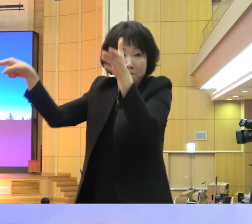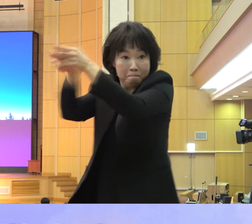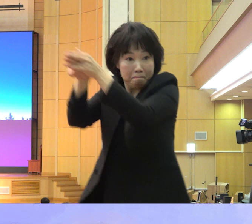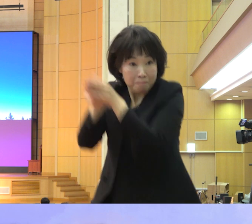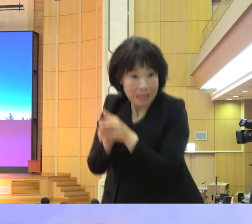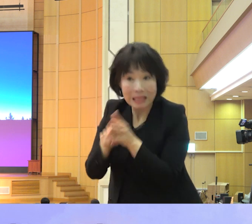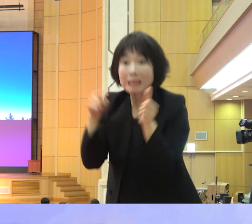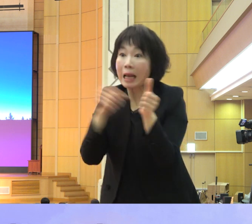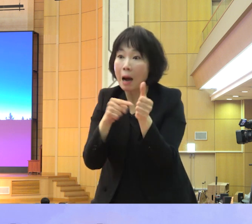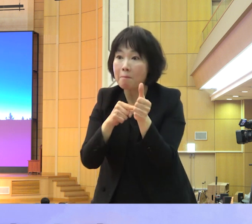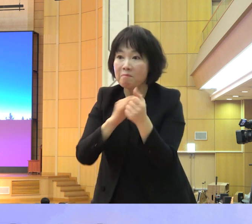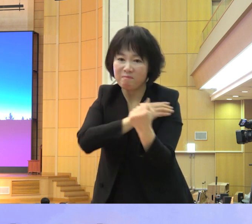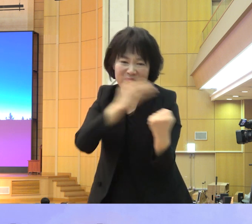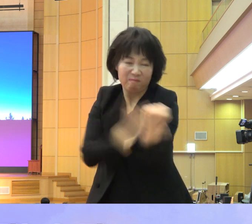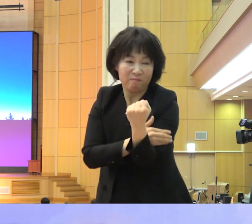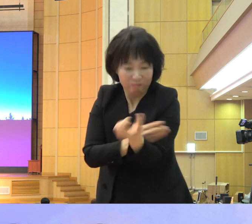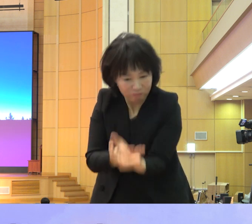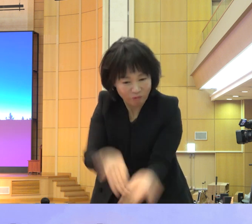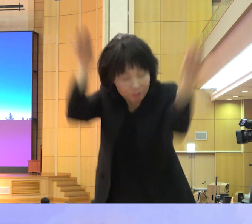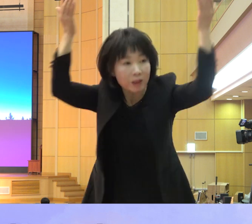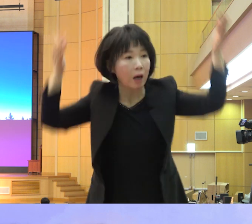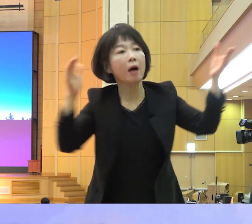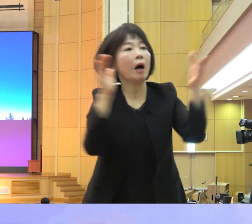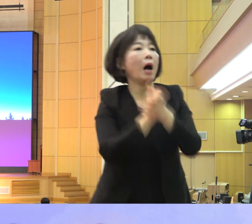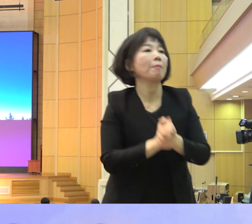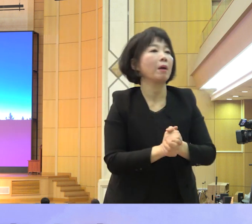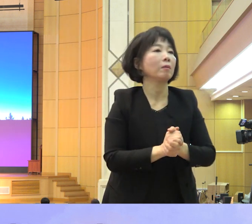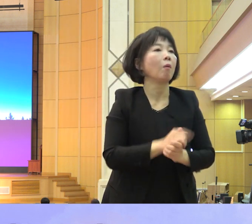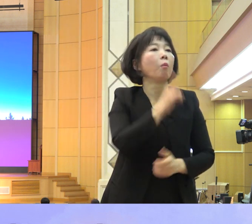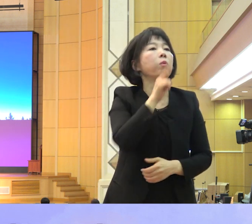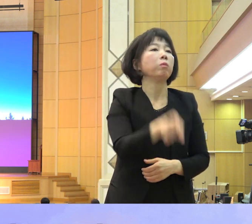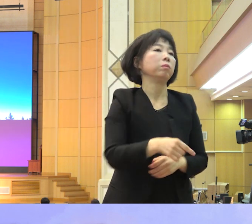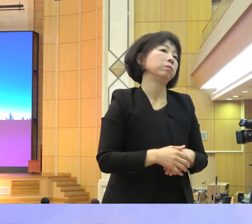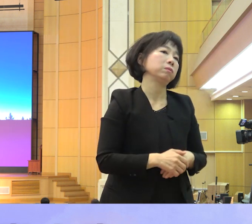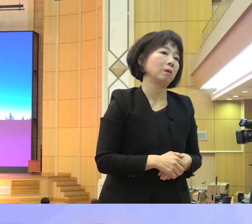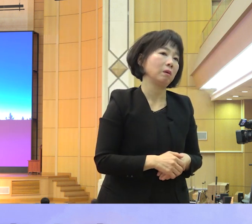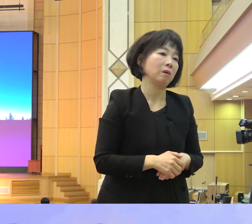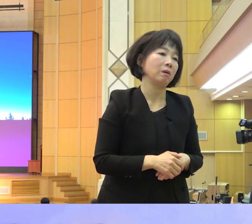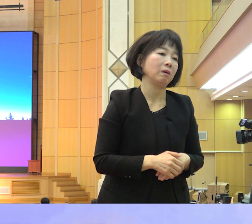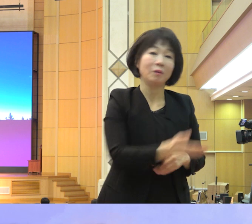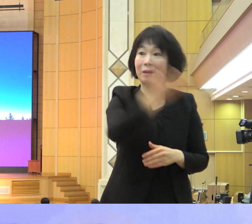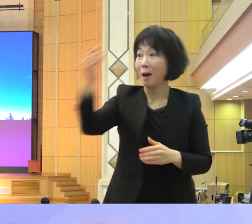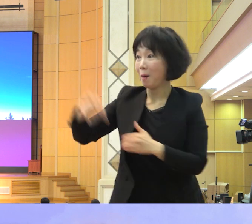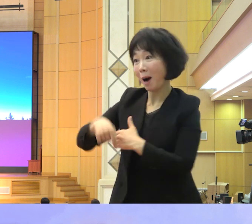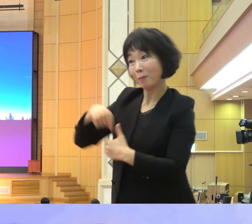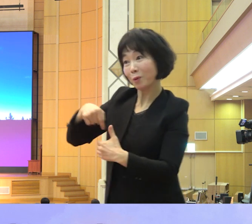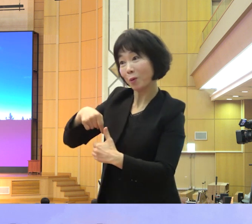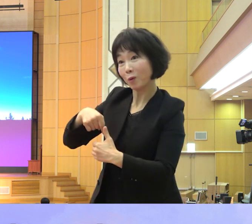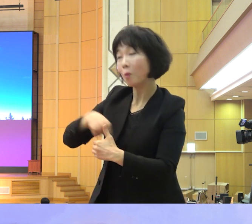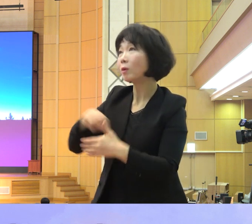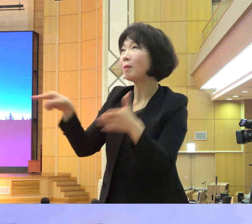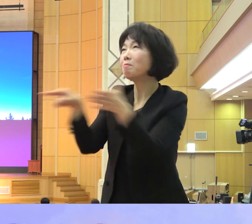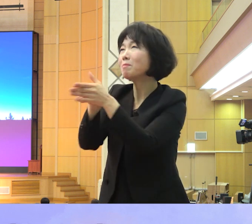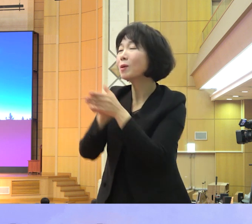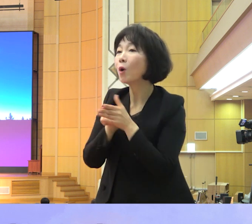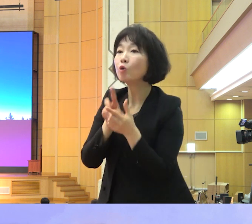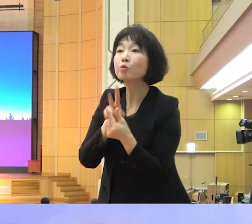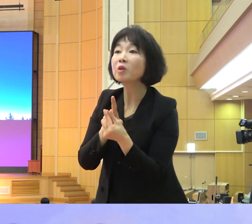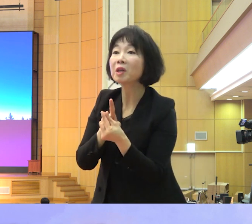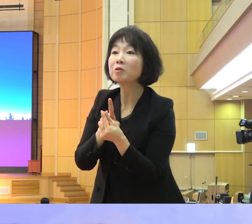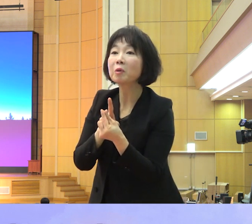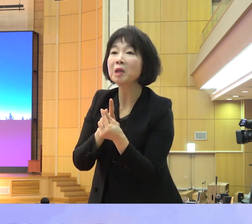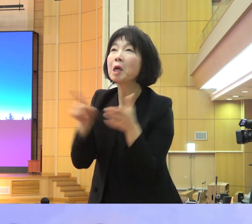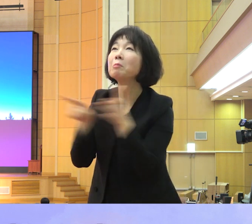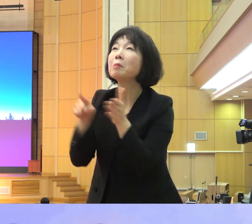자에게 능치 못함이 없느니라. 그냥 마음으로 믿기만 하지 마시고 입으로